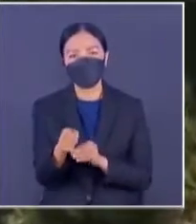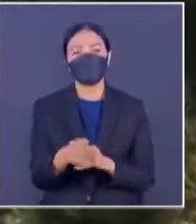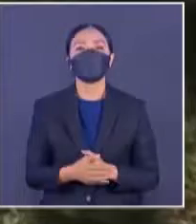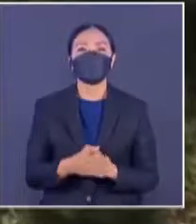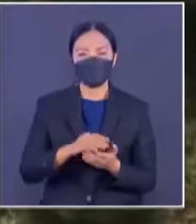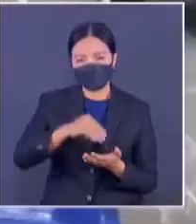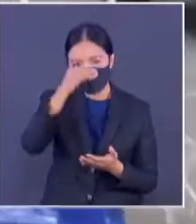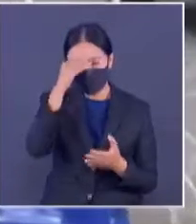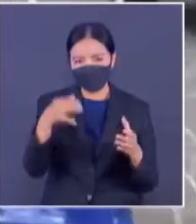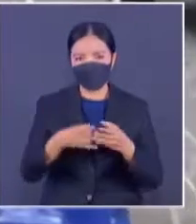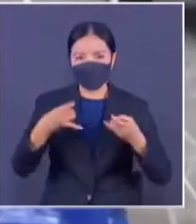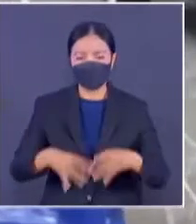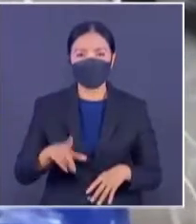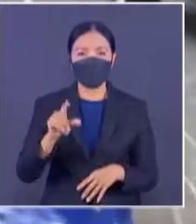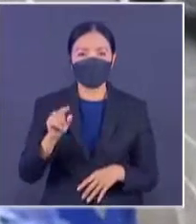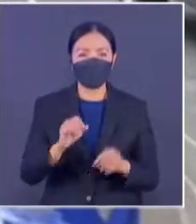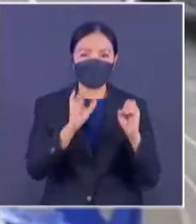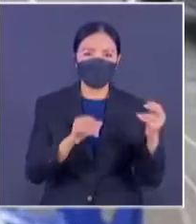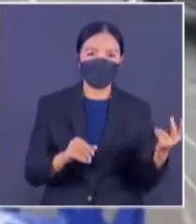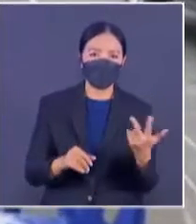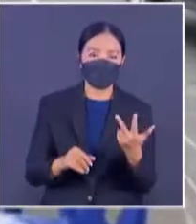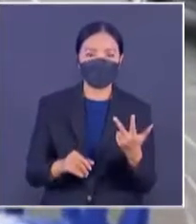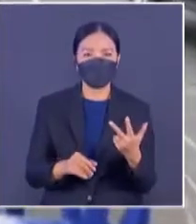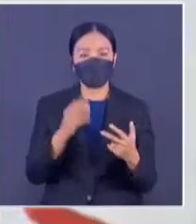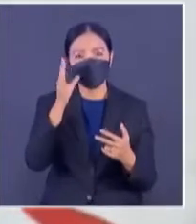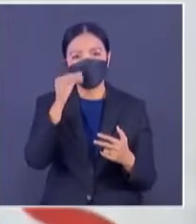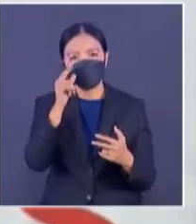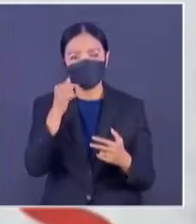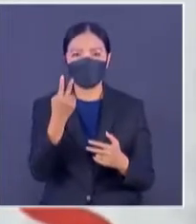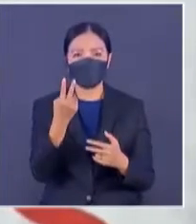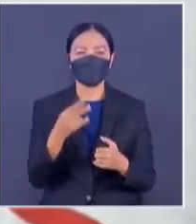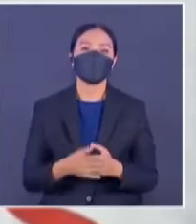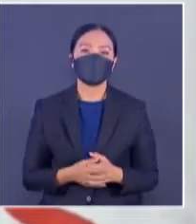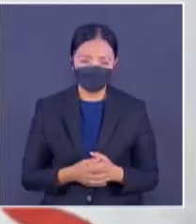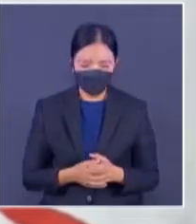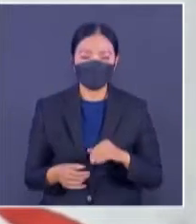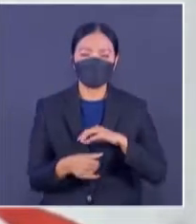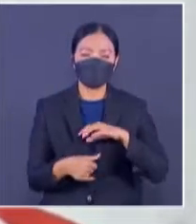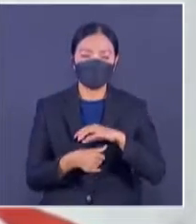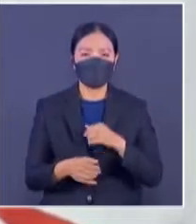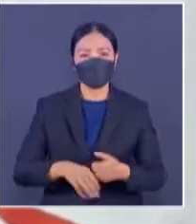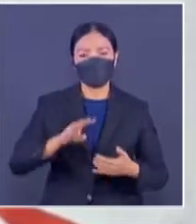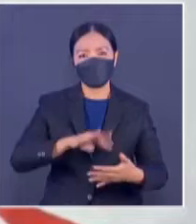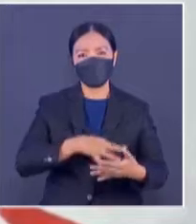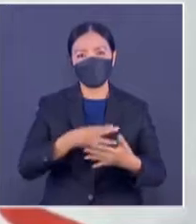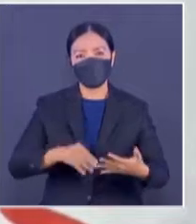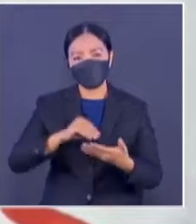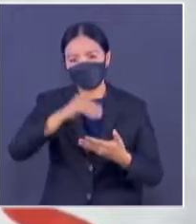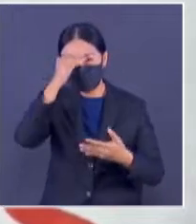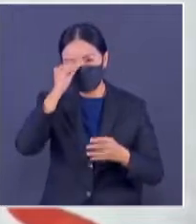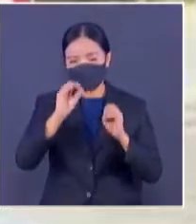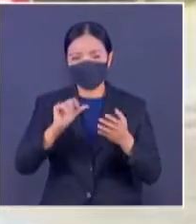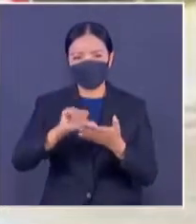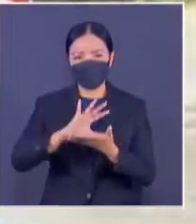เนี่ย20คนคุณครู3คนและผู้ปกครองอีก2คนนะครับแล้วก็ต้องปรับแผนการเรียนการสอนกันนะครับเนี่ยฮะ